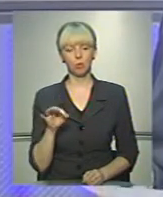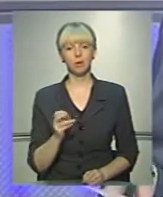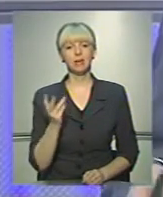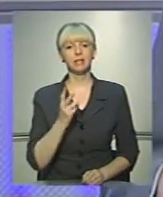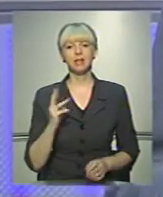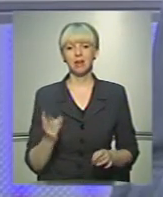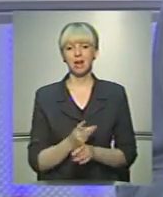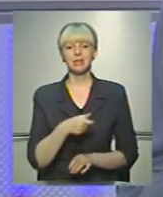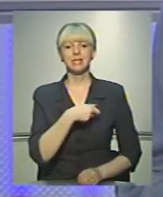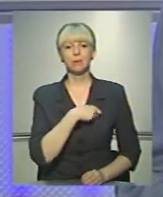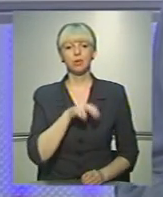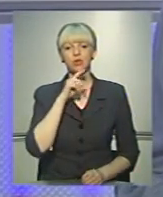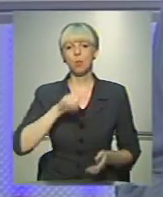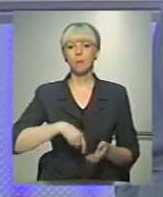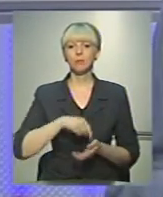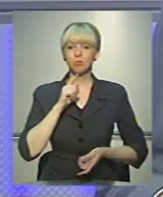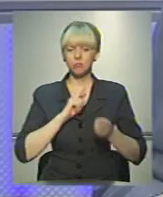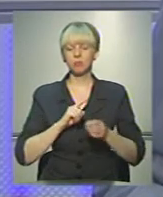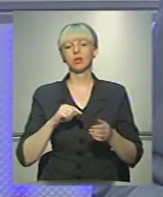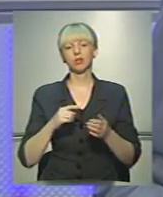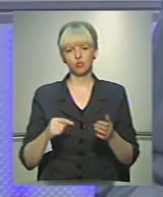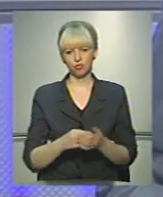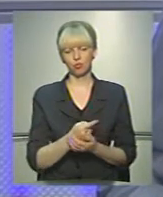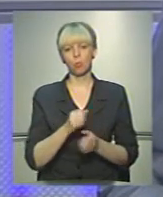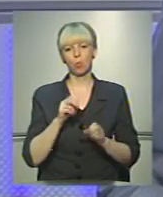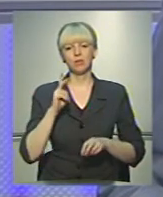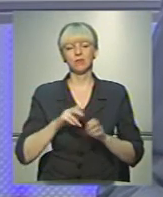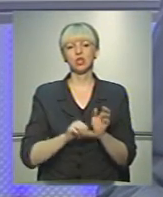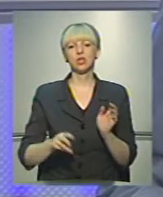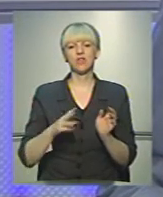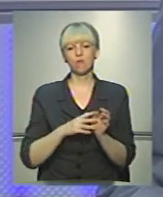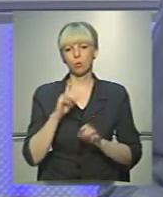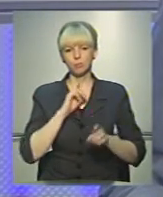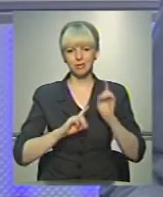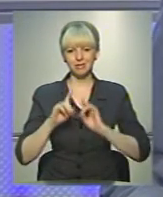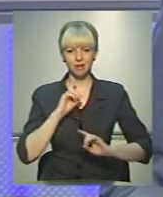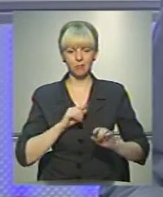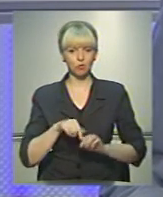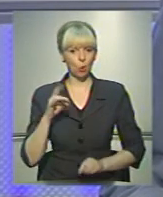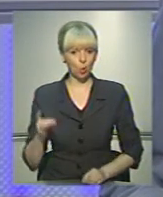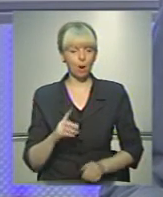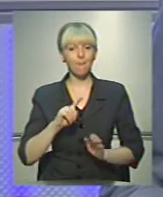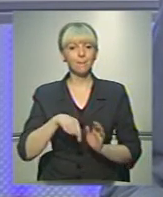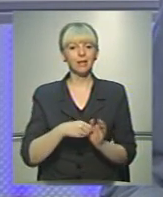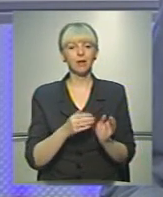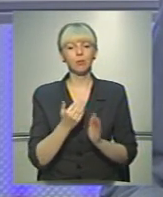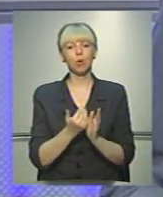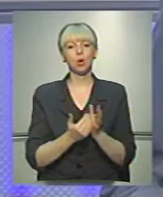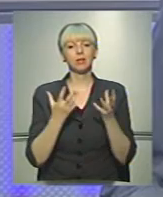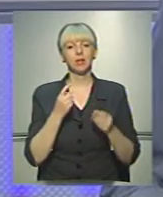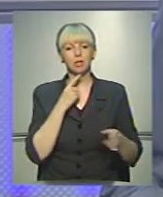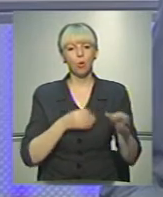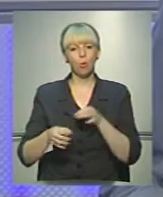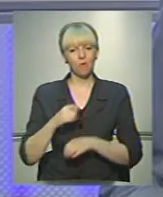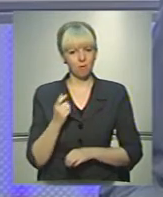третього разу депутати Чернівецької міської ради таки змогли завершити 68-му сесію. Цього разу питання порядку денного